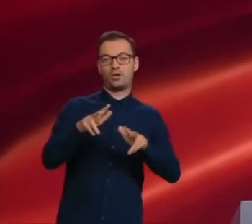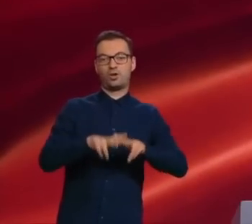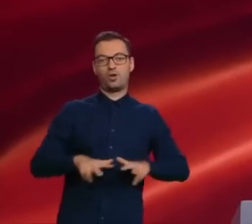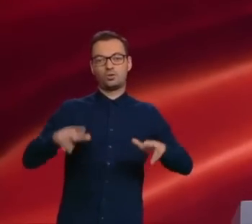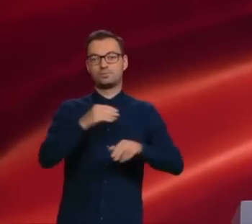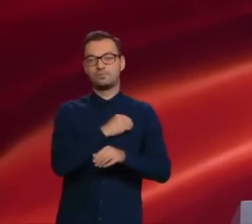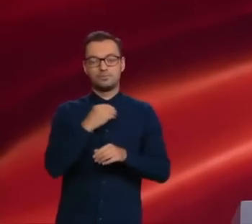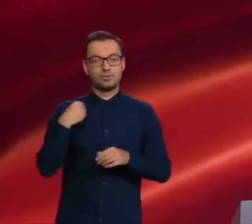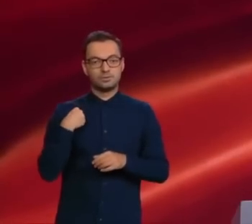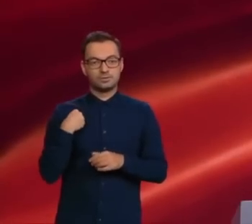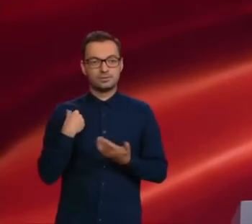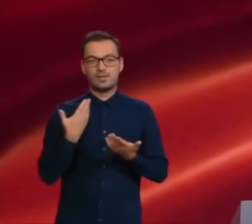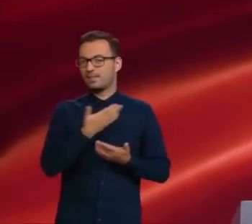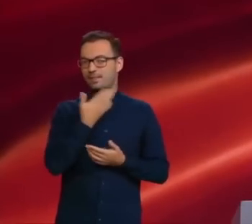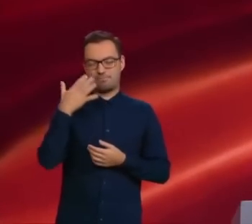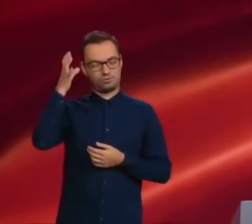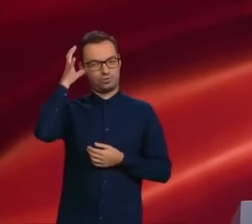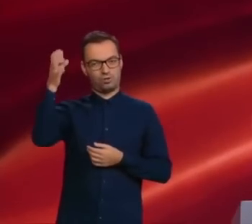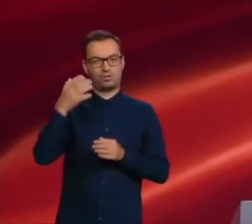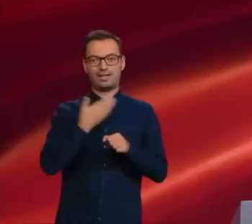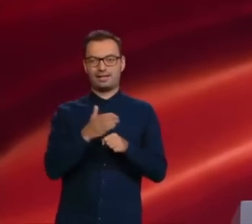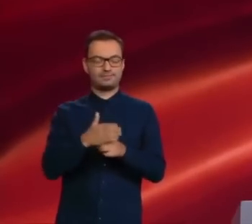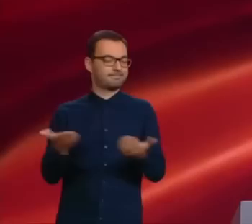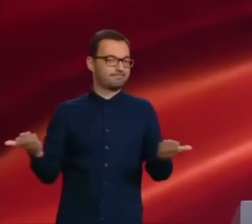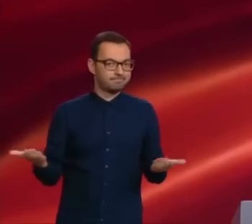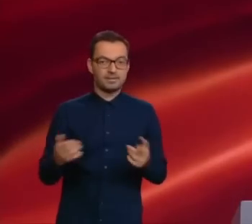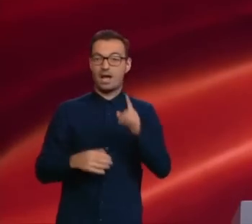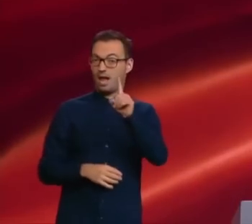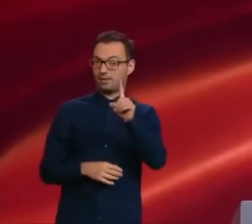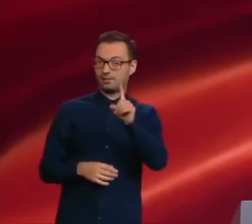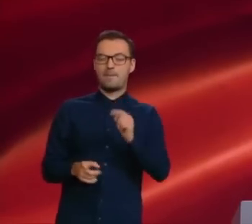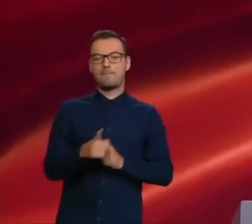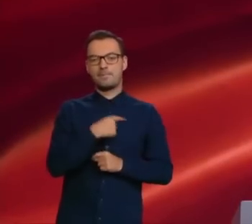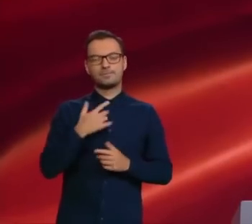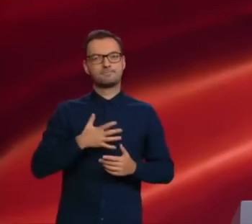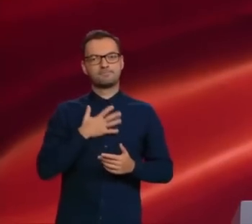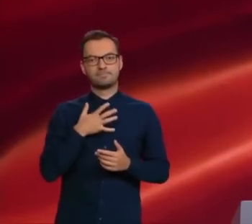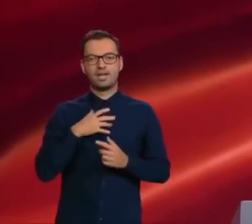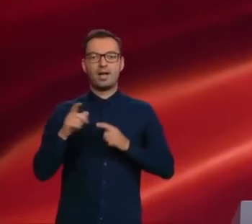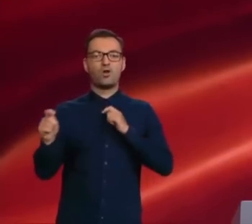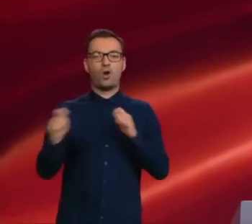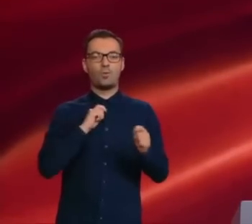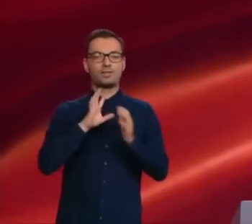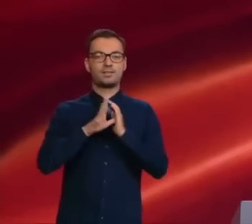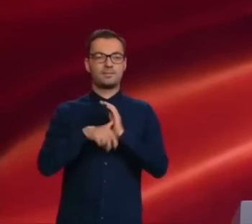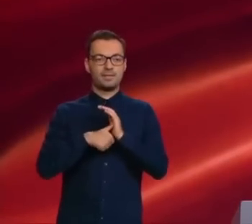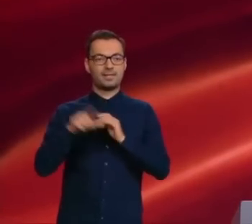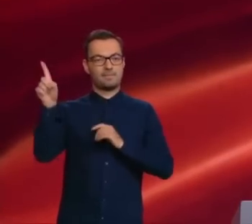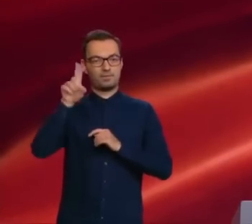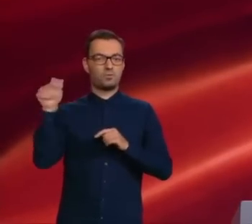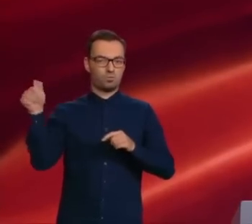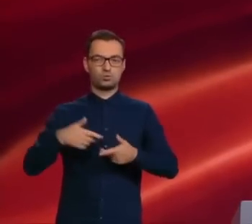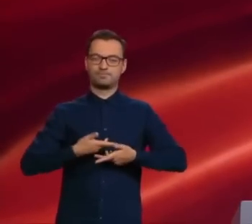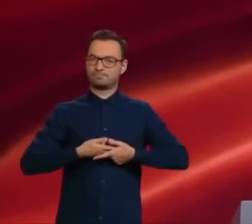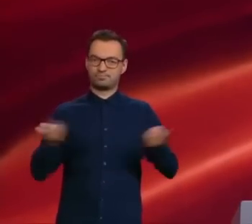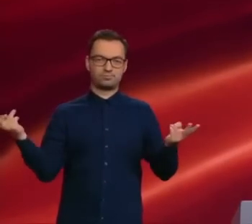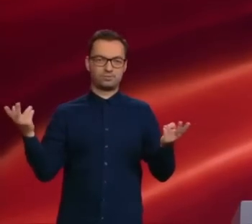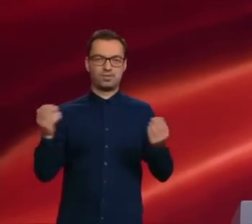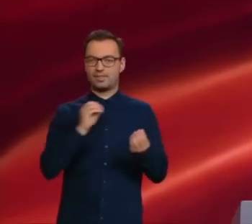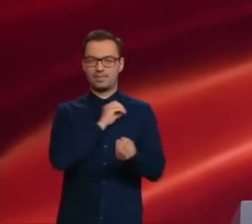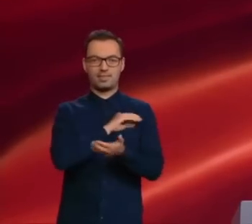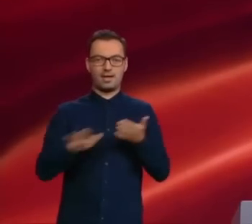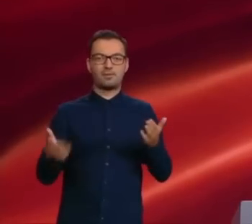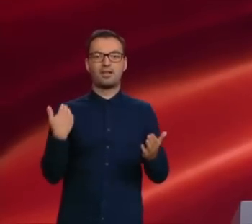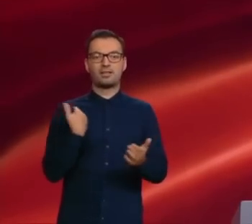w Polsce nie ma zdolności kredytowej, ale uważamy też, że transport nie ma bez powodu, powinny być dostępny dla każdego.